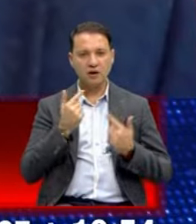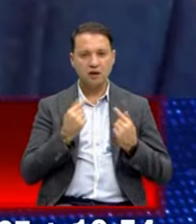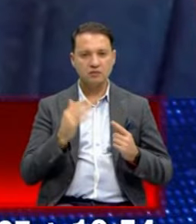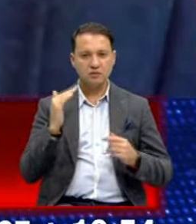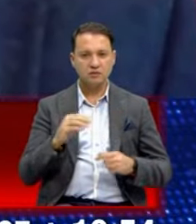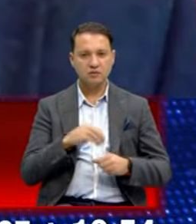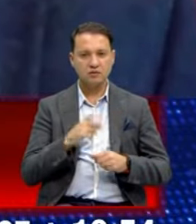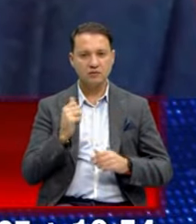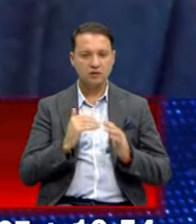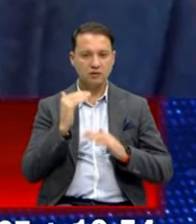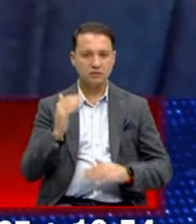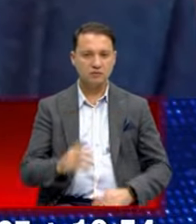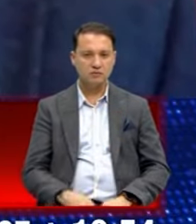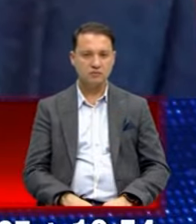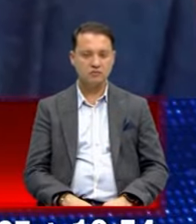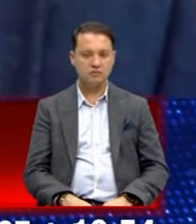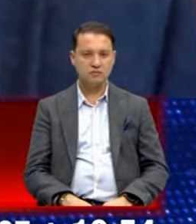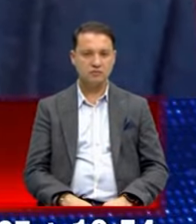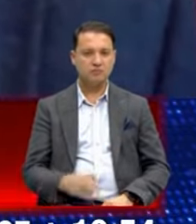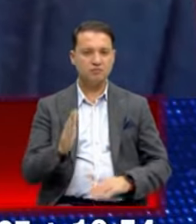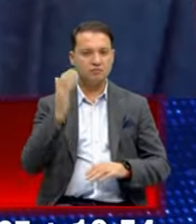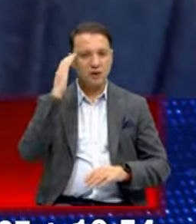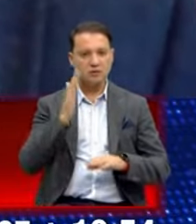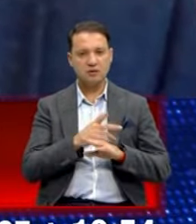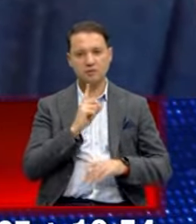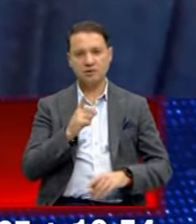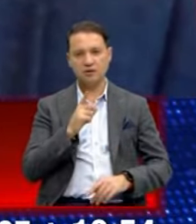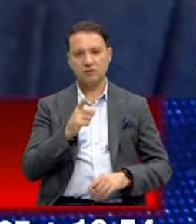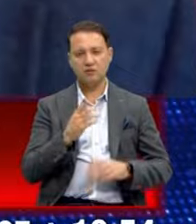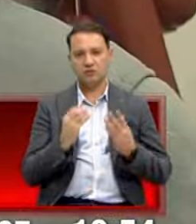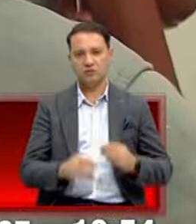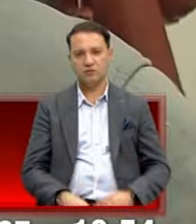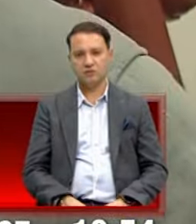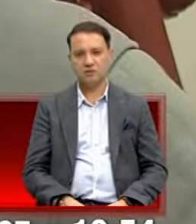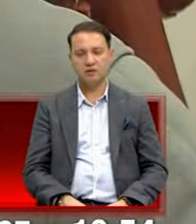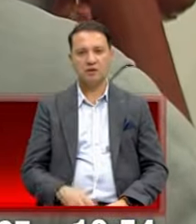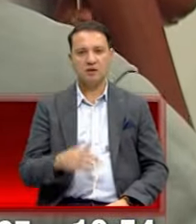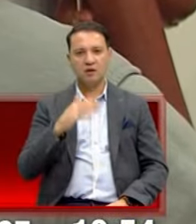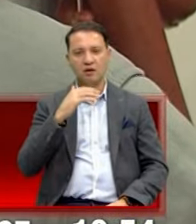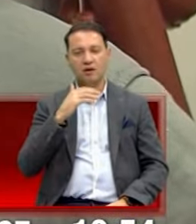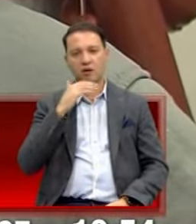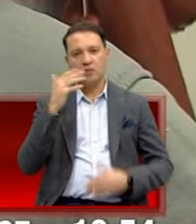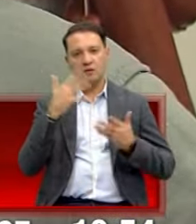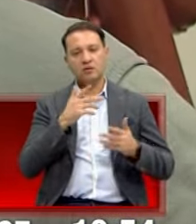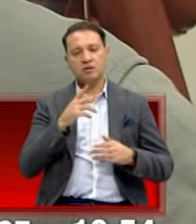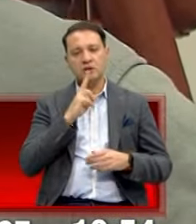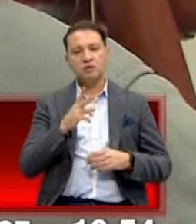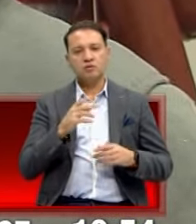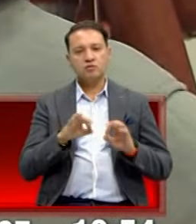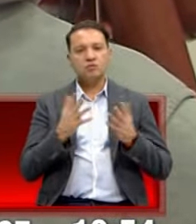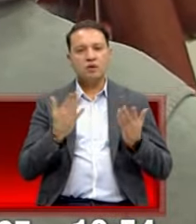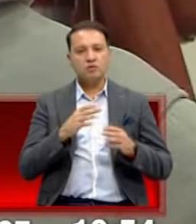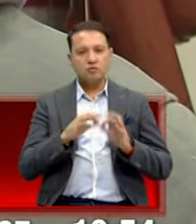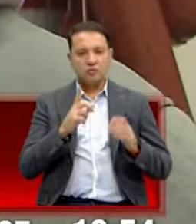de fiyatların artmasının temel nedenlerinden birisi haline geldi. İthalat kesinlikle bir çözüm değil.